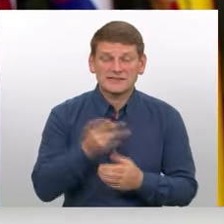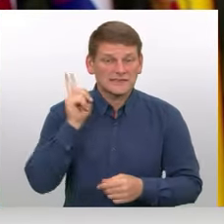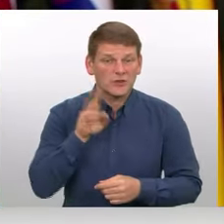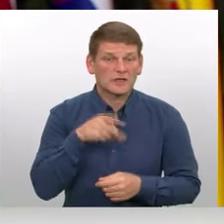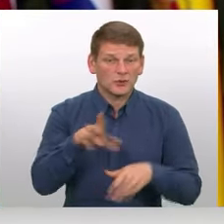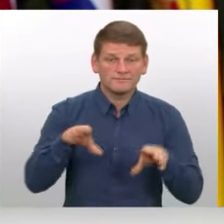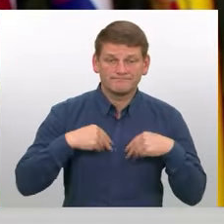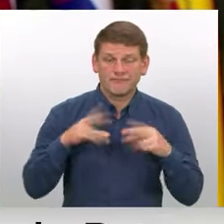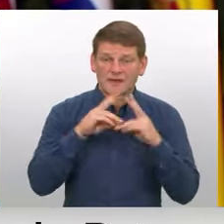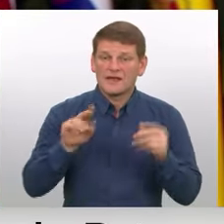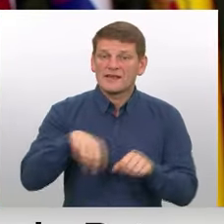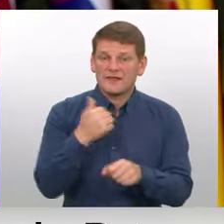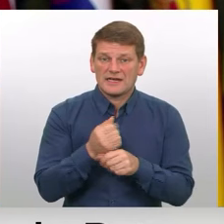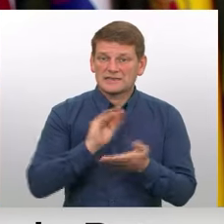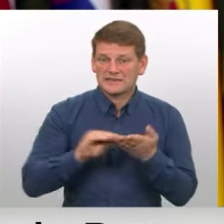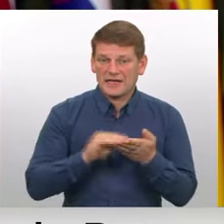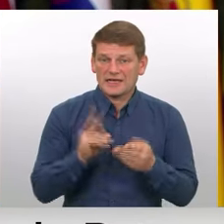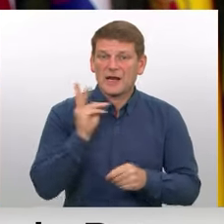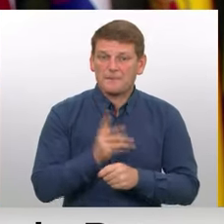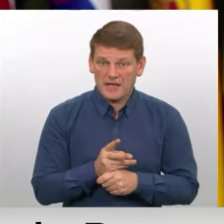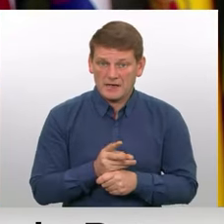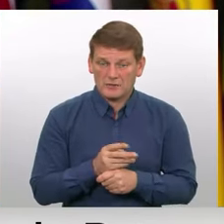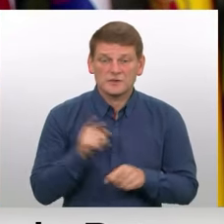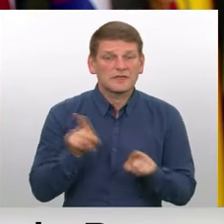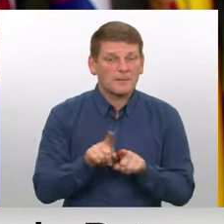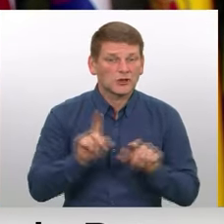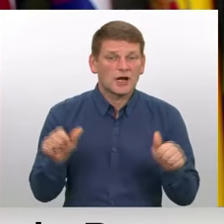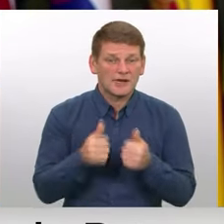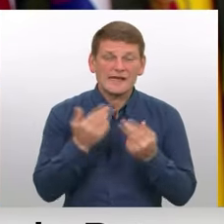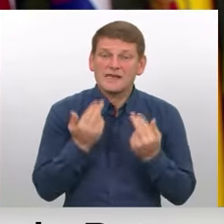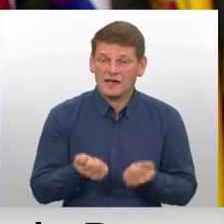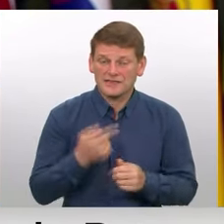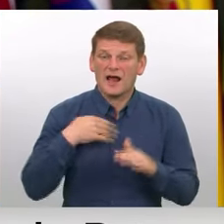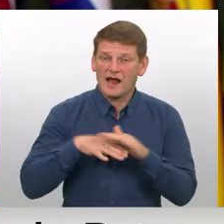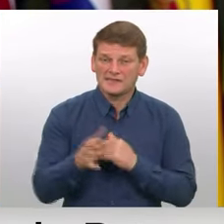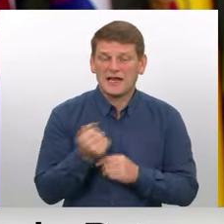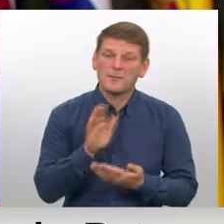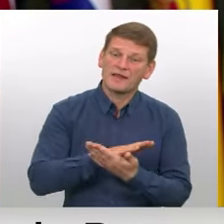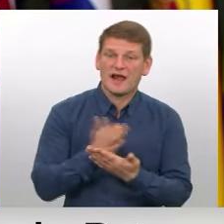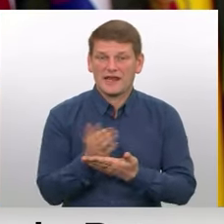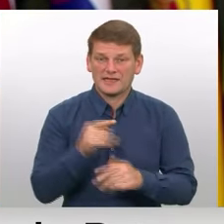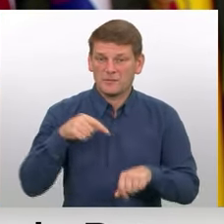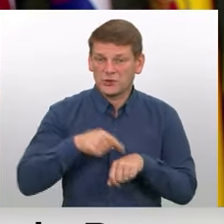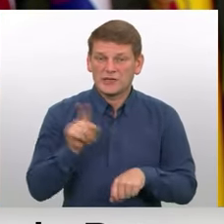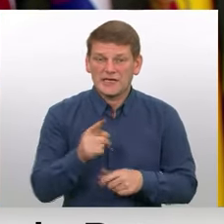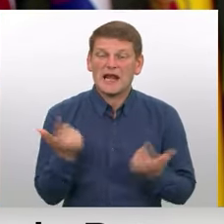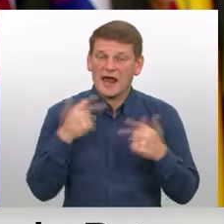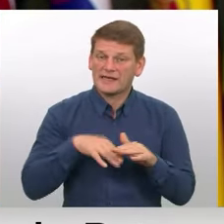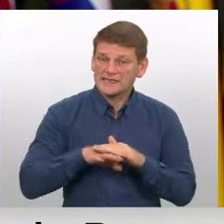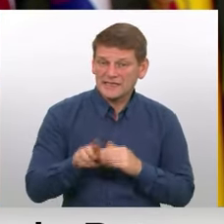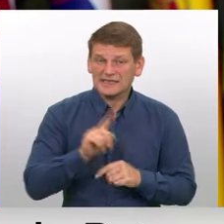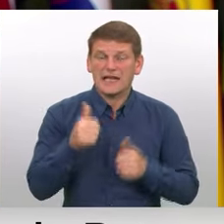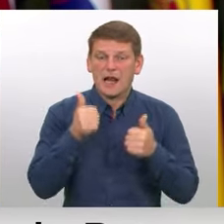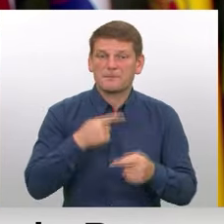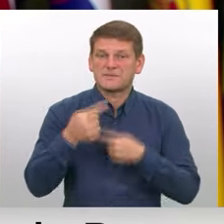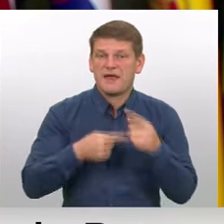pārņemsi NATO ģenerālsekretāra pienākumus. Tāpat laikā jāatzīst, ka aizēju ar dalītām jūtām. Ir laiks iet, ir labs